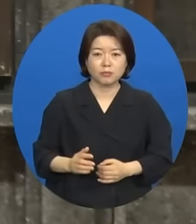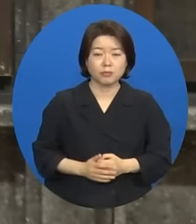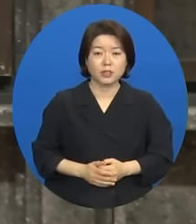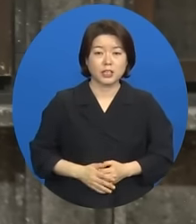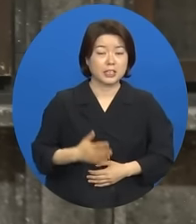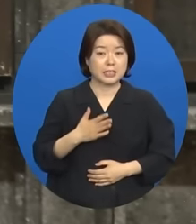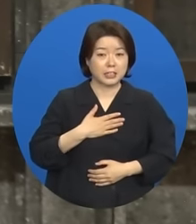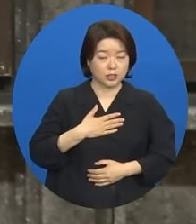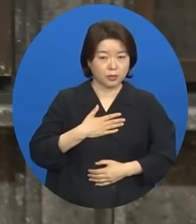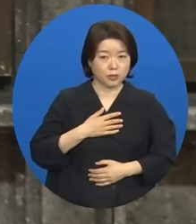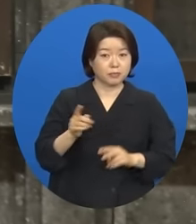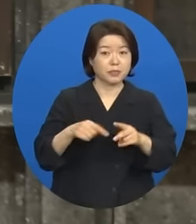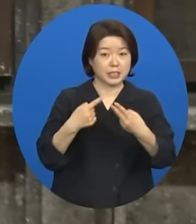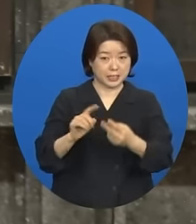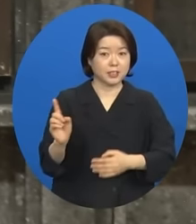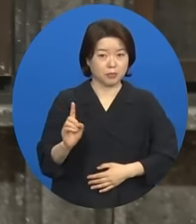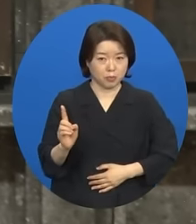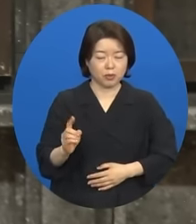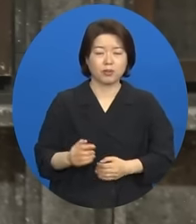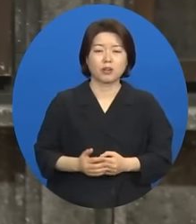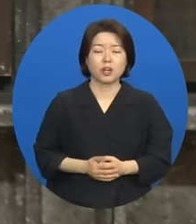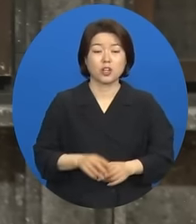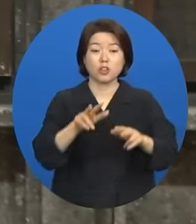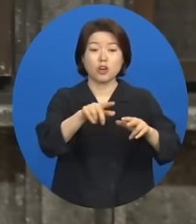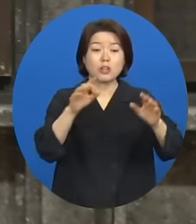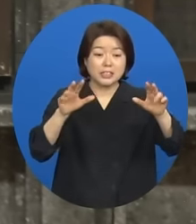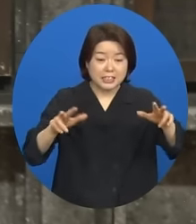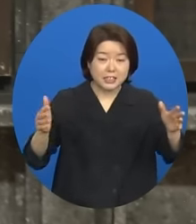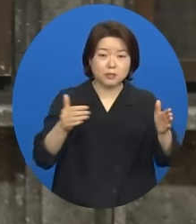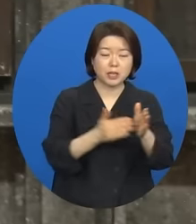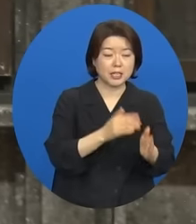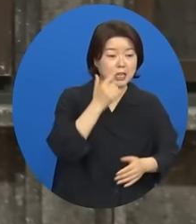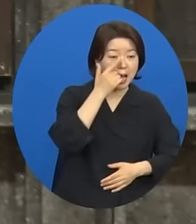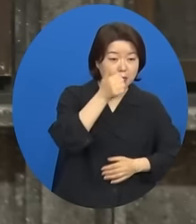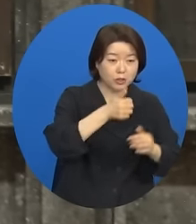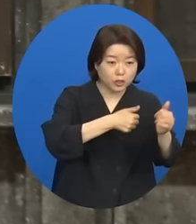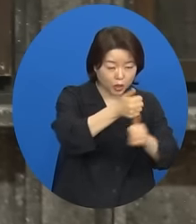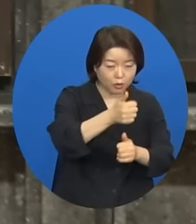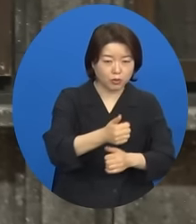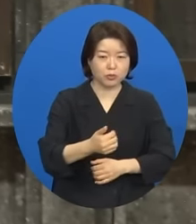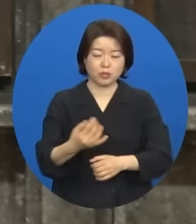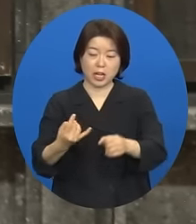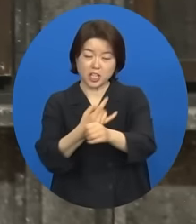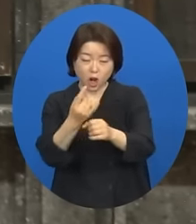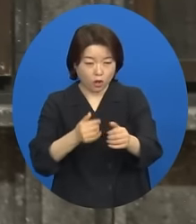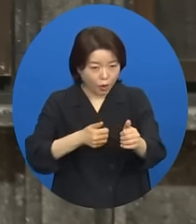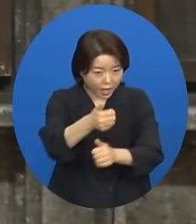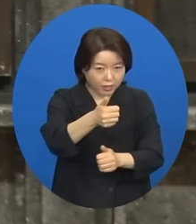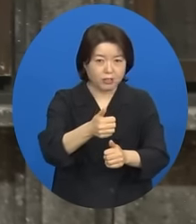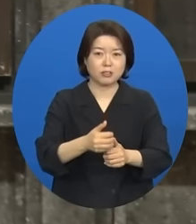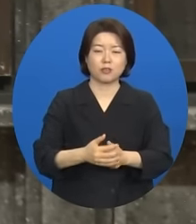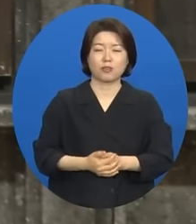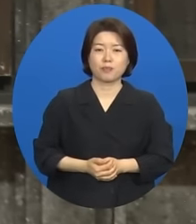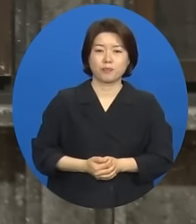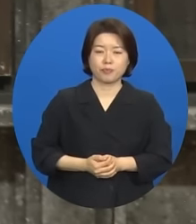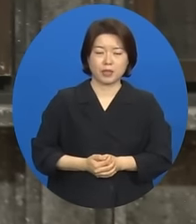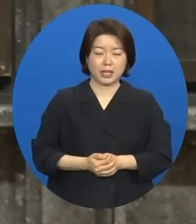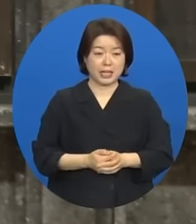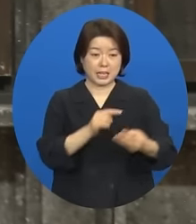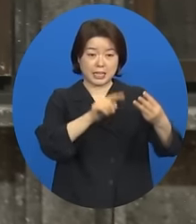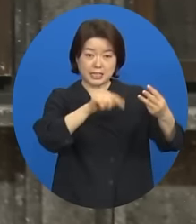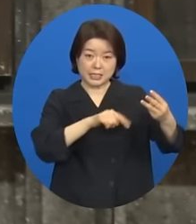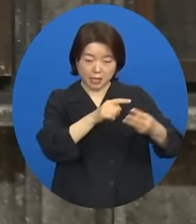이렇게 해석을 하고 싶습니다. 너 지금까지 아버지도 이겼어, 에서도 이겼어, 라반도